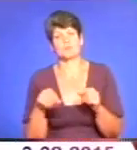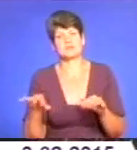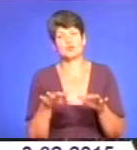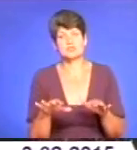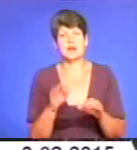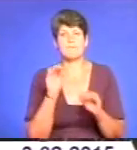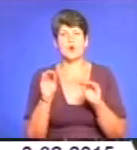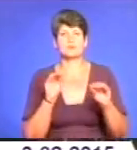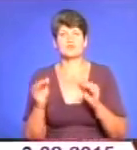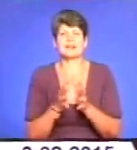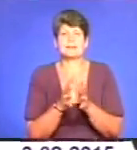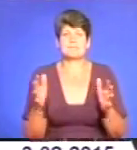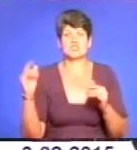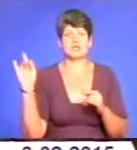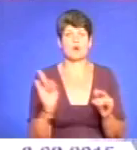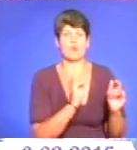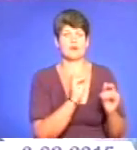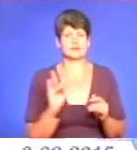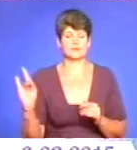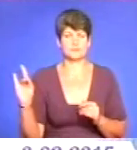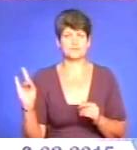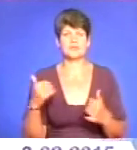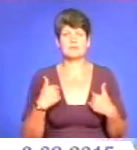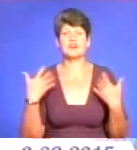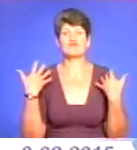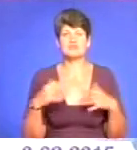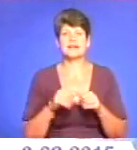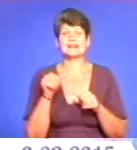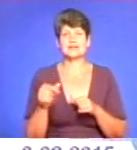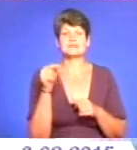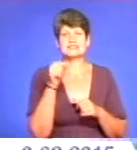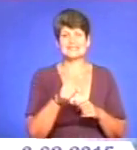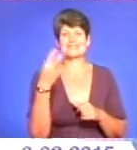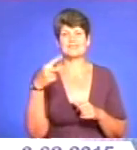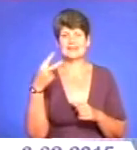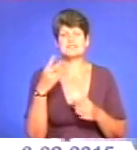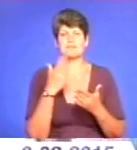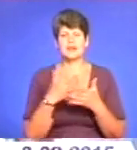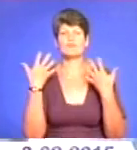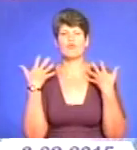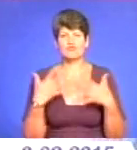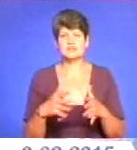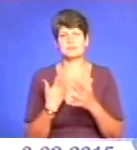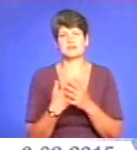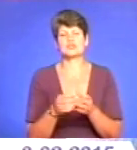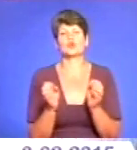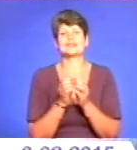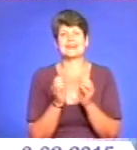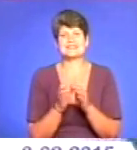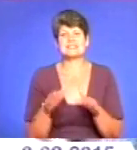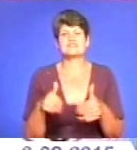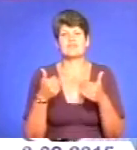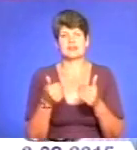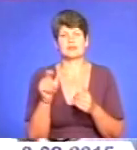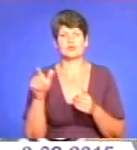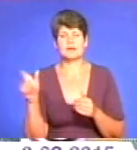ж облаштувати більше гойдалок. Ми вже, крім цих 20, маємо ще щонайменше 10 звернень від мешканців, від різних будинків,